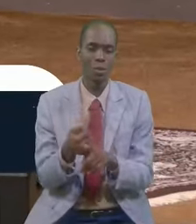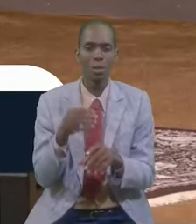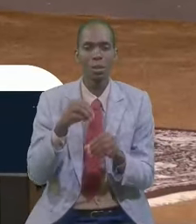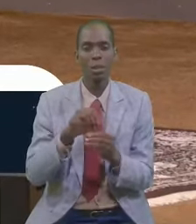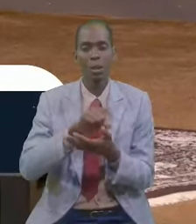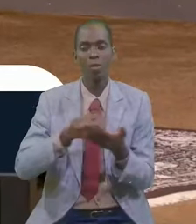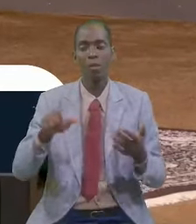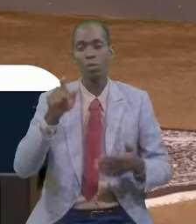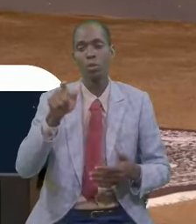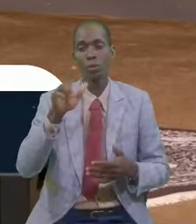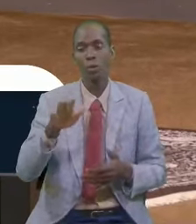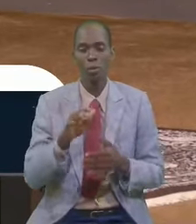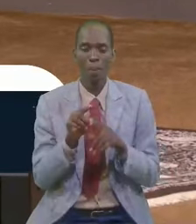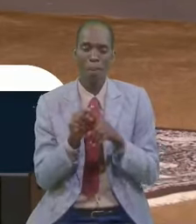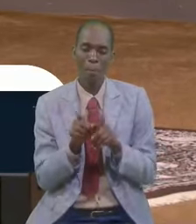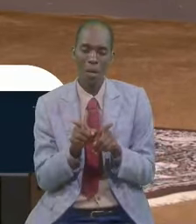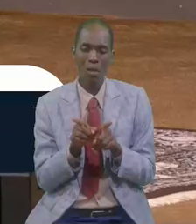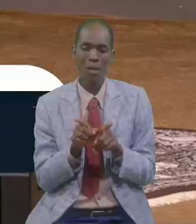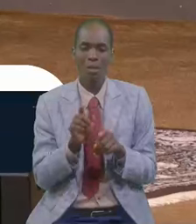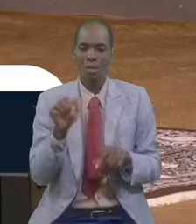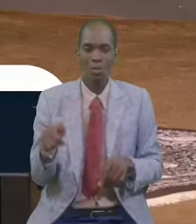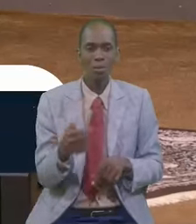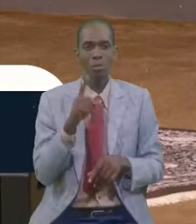de faux raisonnements. 25.